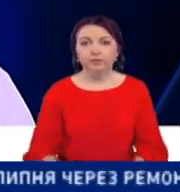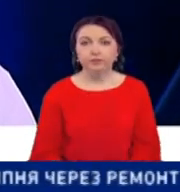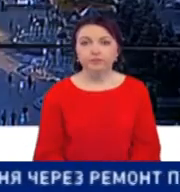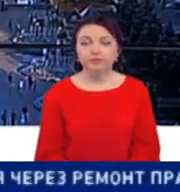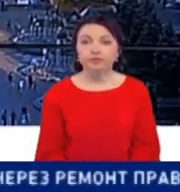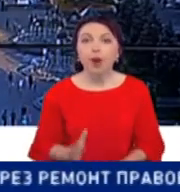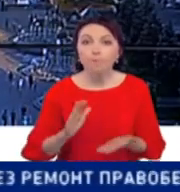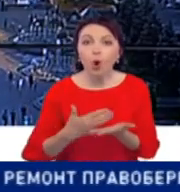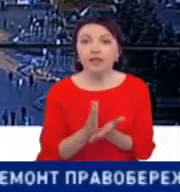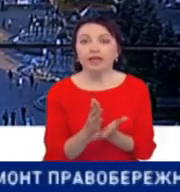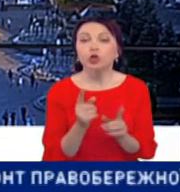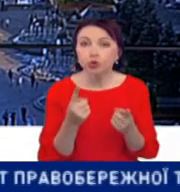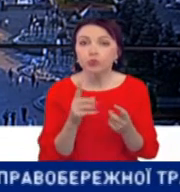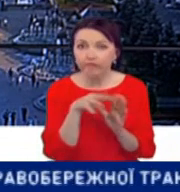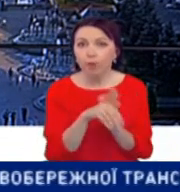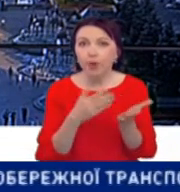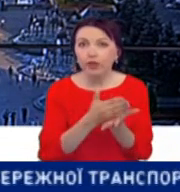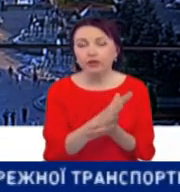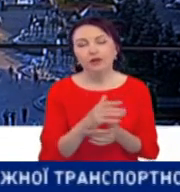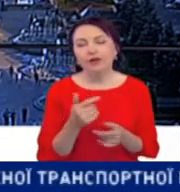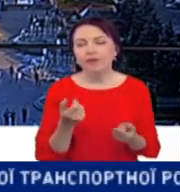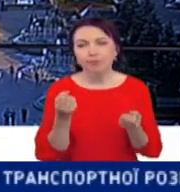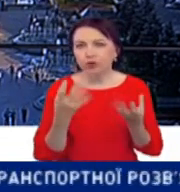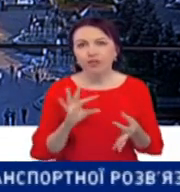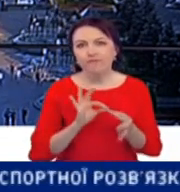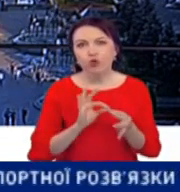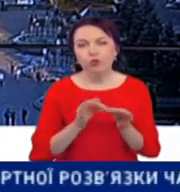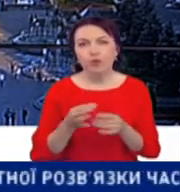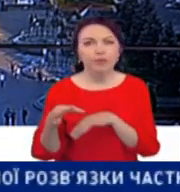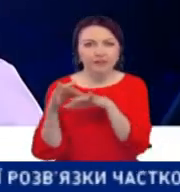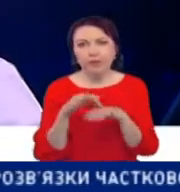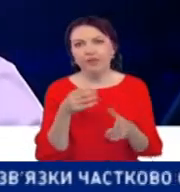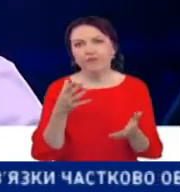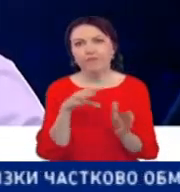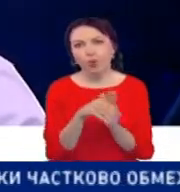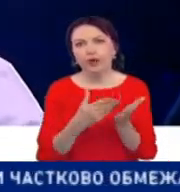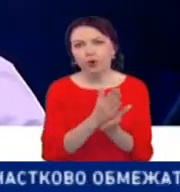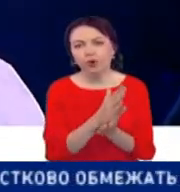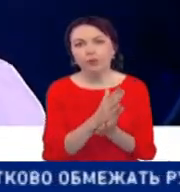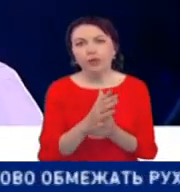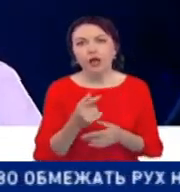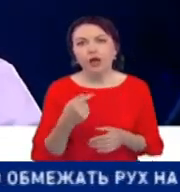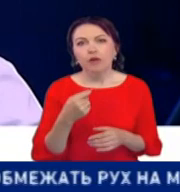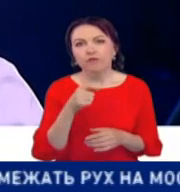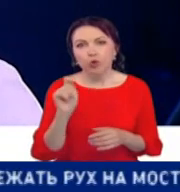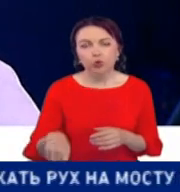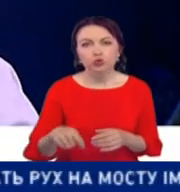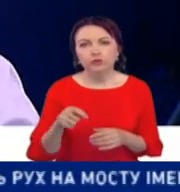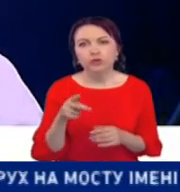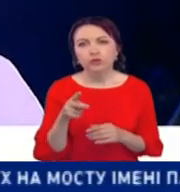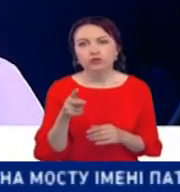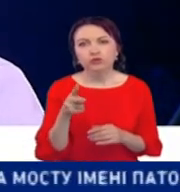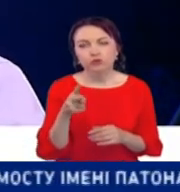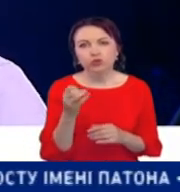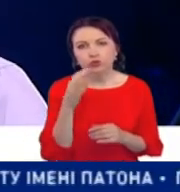Політика. Політика. Чому політика? Дуже проста для мене формула привела мене до політики, тому що воюючи з 2014 року там, в кросівках,